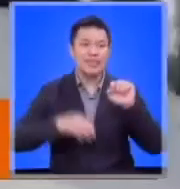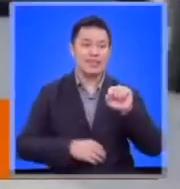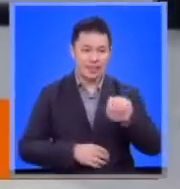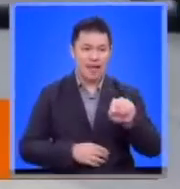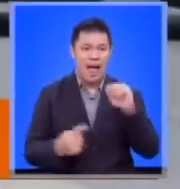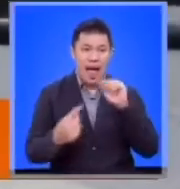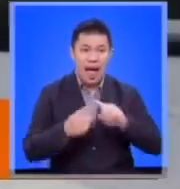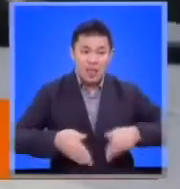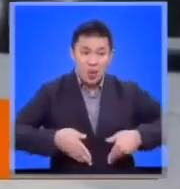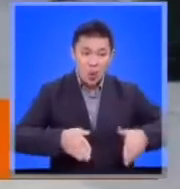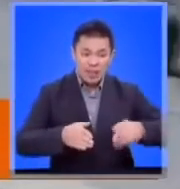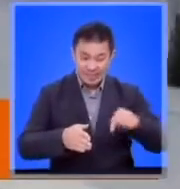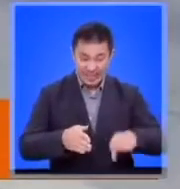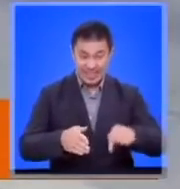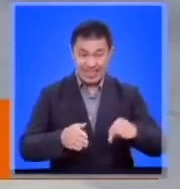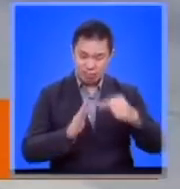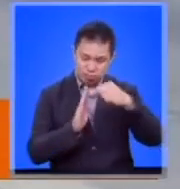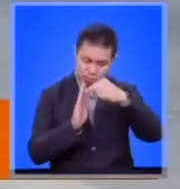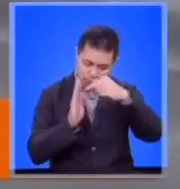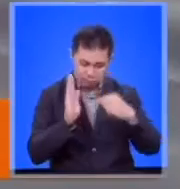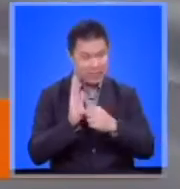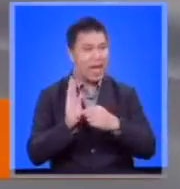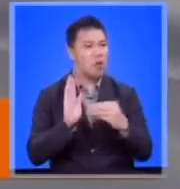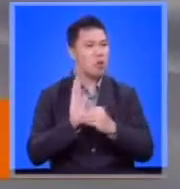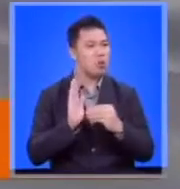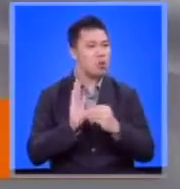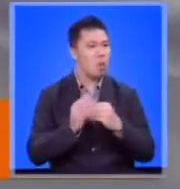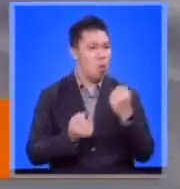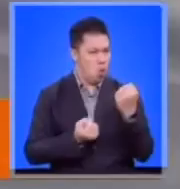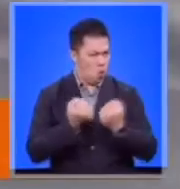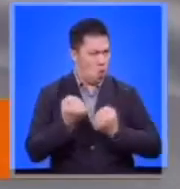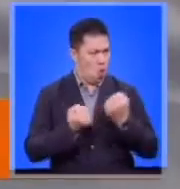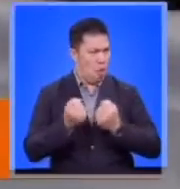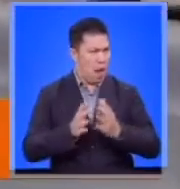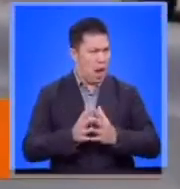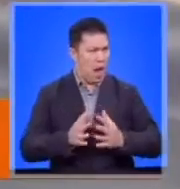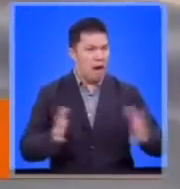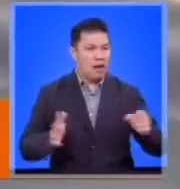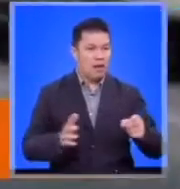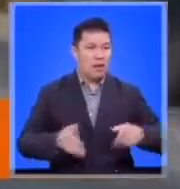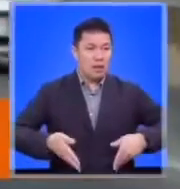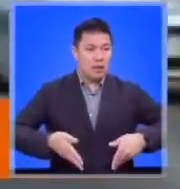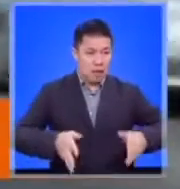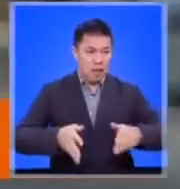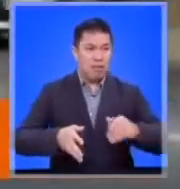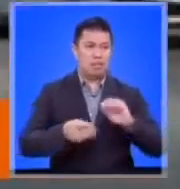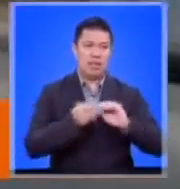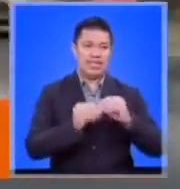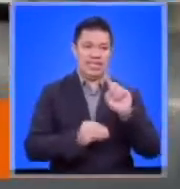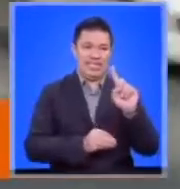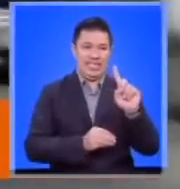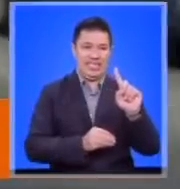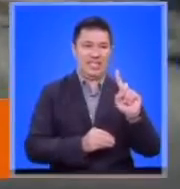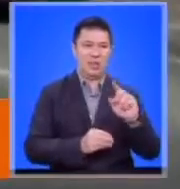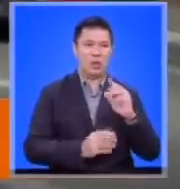ถนนที่มุ่งหน้าเส้นทางเข้าสู่กรุงเทพฯไปมารรถหนาแน่นนะคะโดยเฉพาะทางหลวงหมายเลข 1ของต้อง